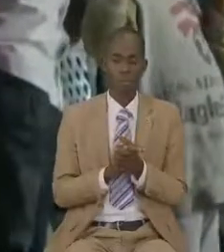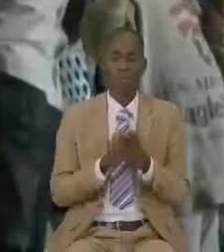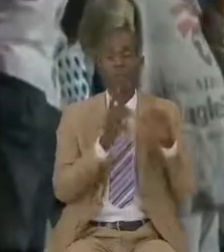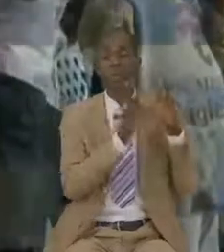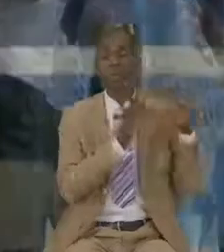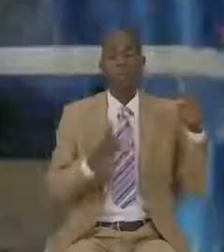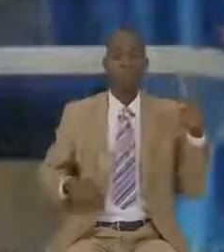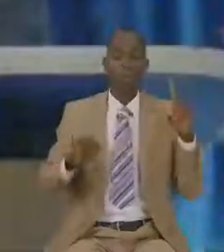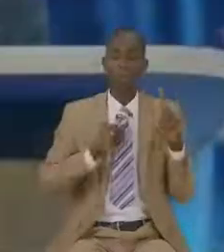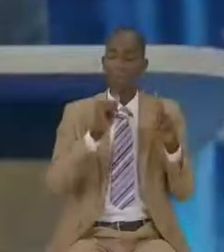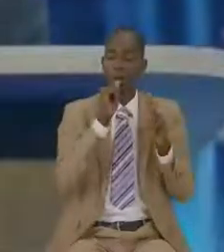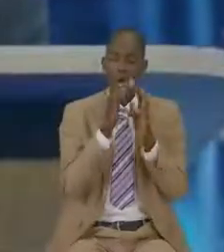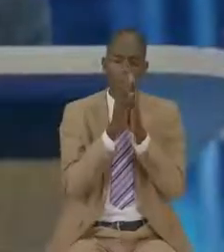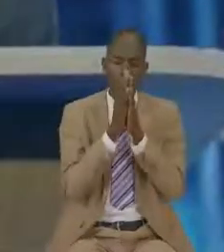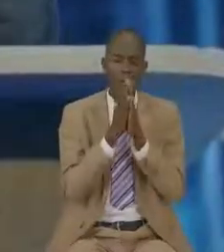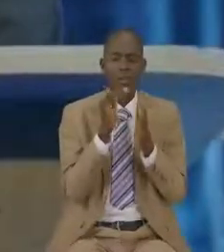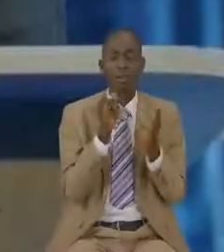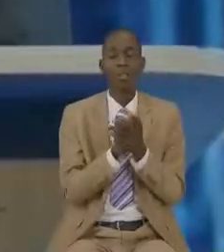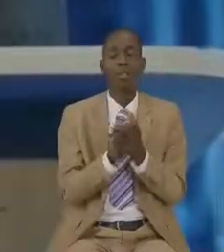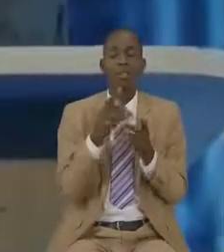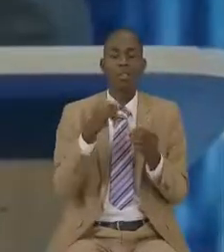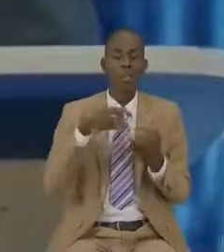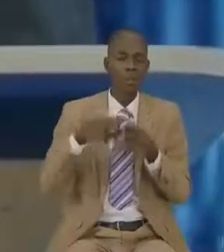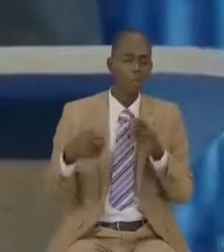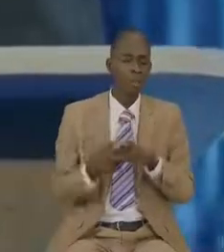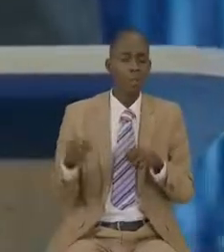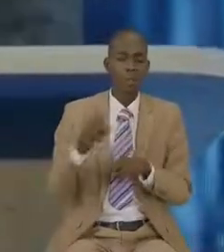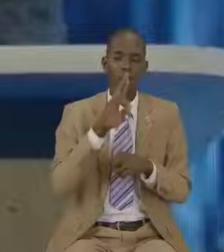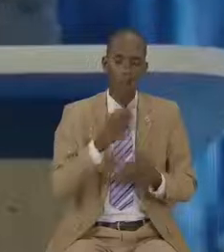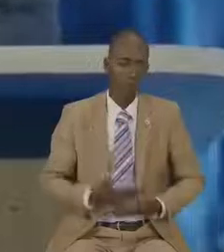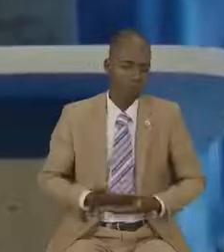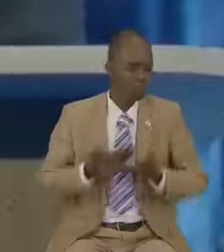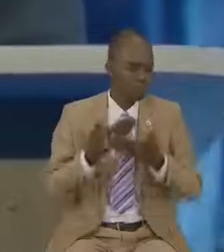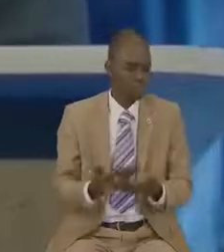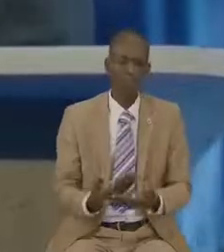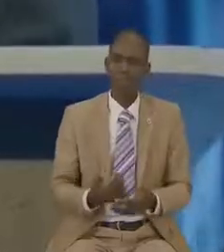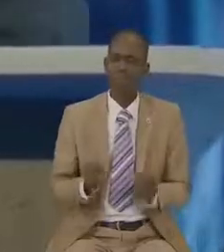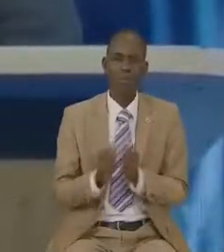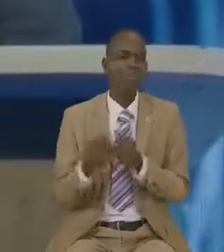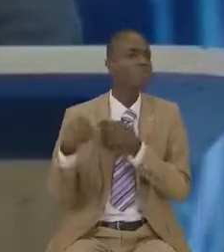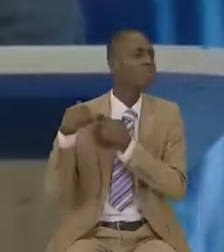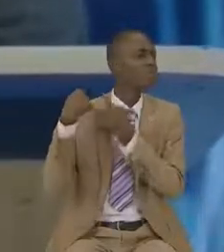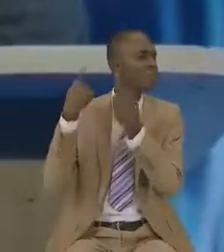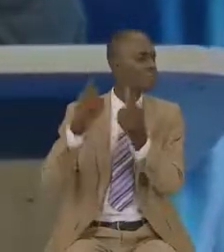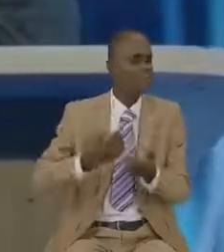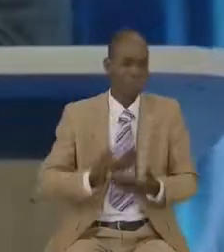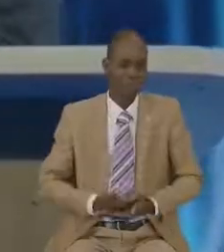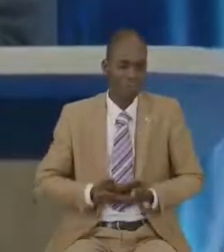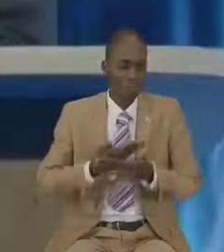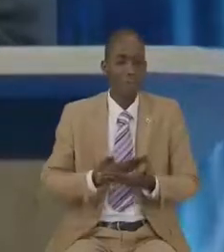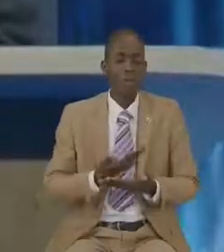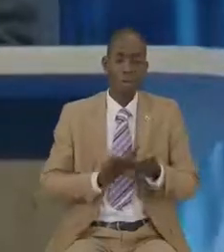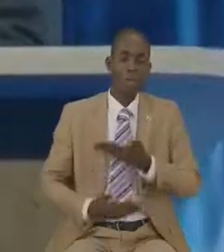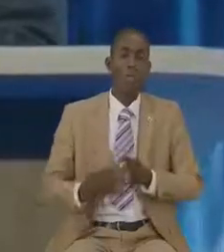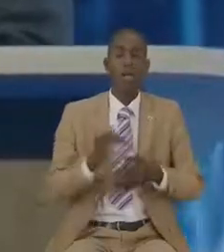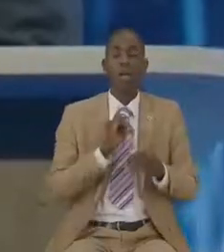Je demande, Seigneur, que les problèmes avec lesquels j'étais né, et ces problèmes sont là depuis la naissance, je prie que la touche